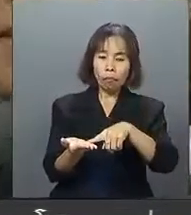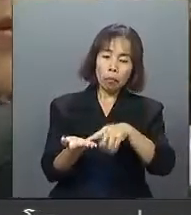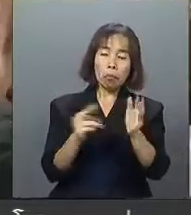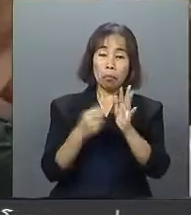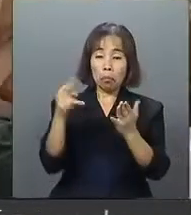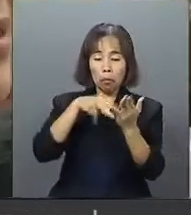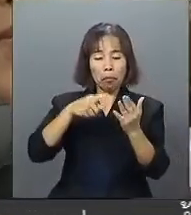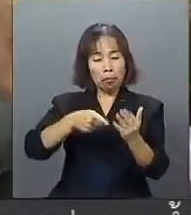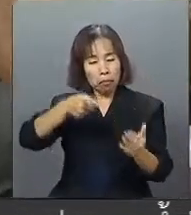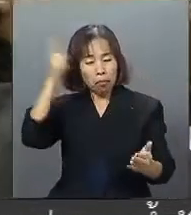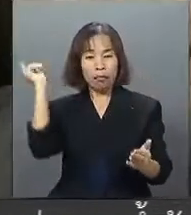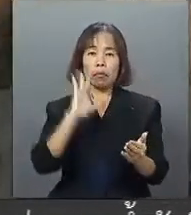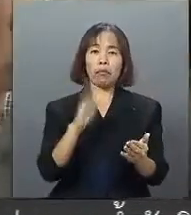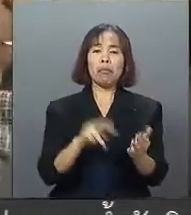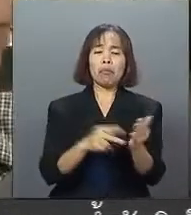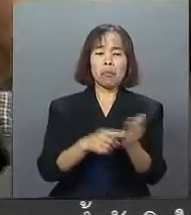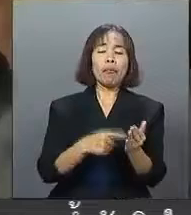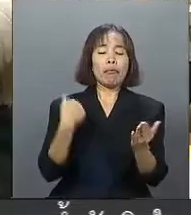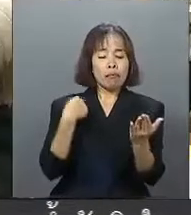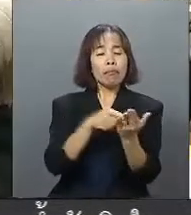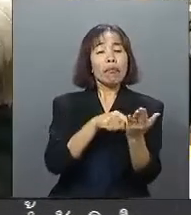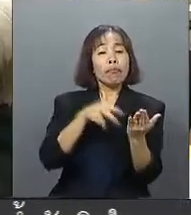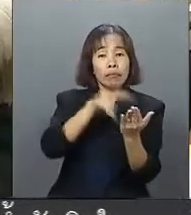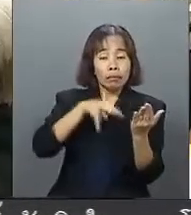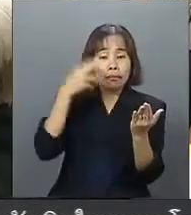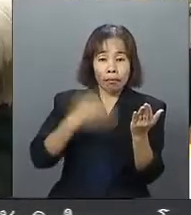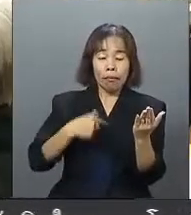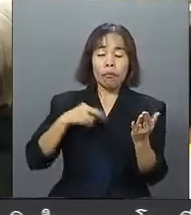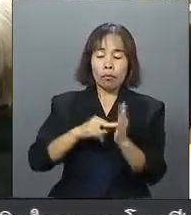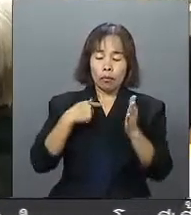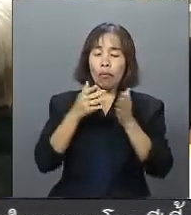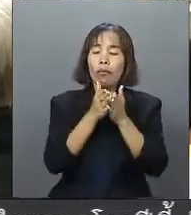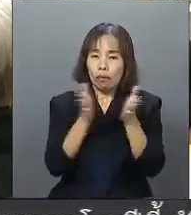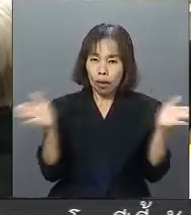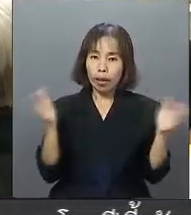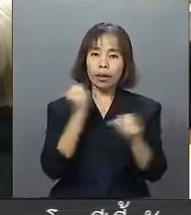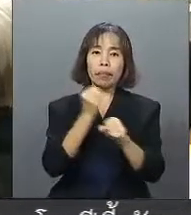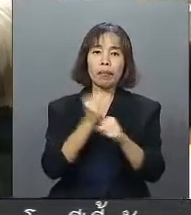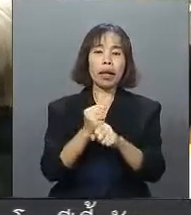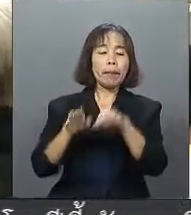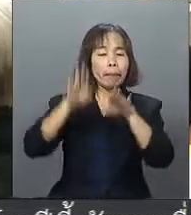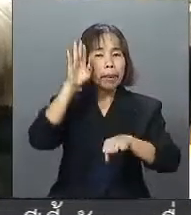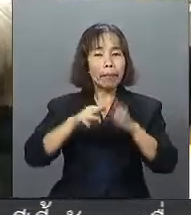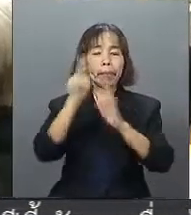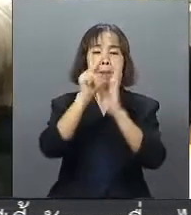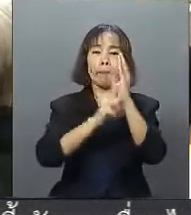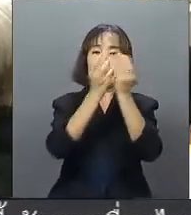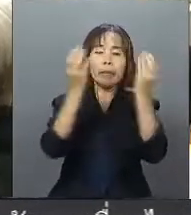าลแม้จะยอมรับถึงประตูของศาลรัฐธรรมนูญที่เปิดกว้างขึ้นเมื่อเทียบกับรัฐธรรมนูญในอดีตก็ตาม